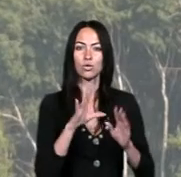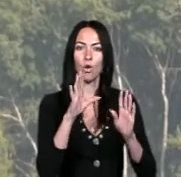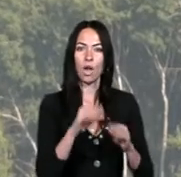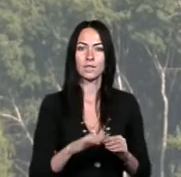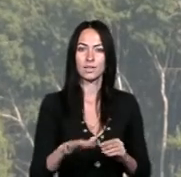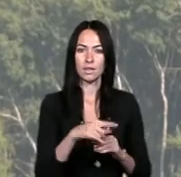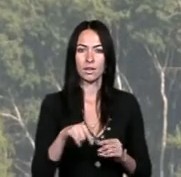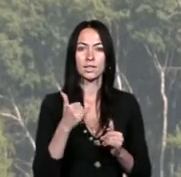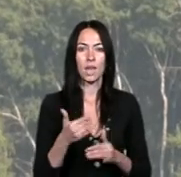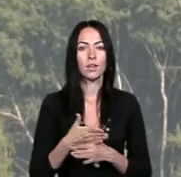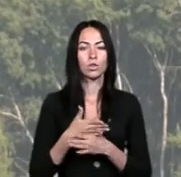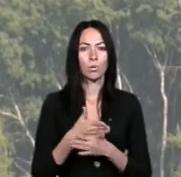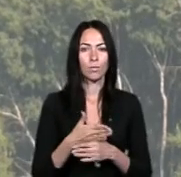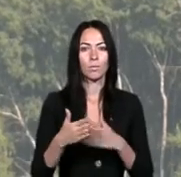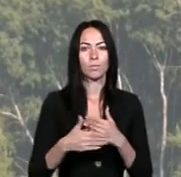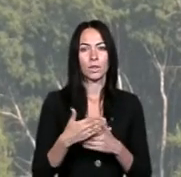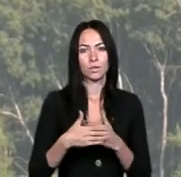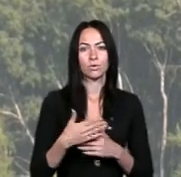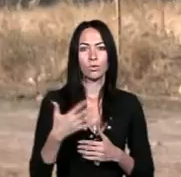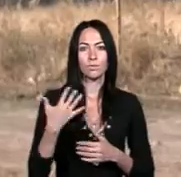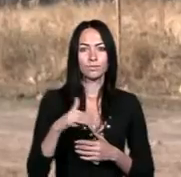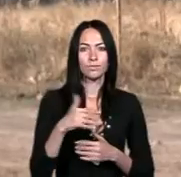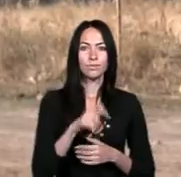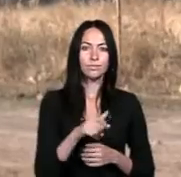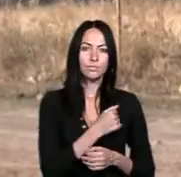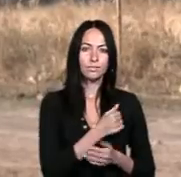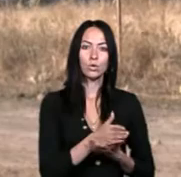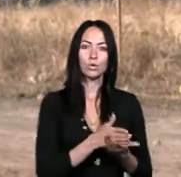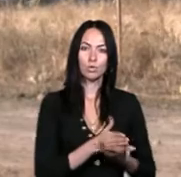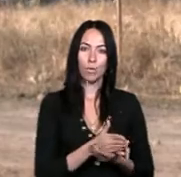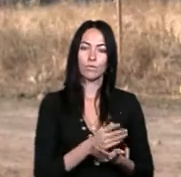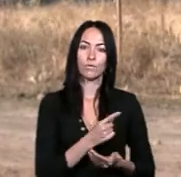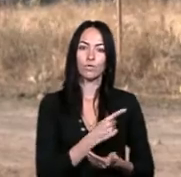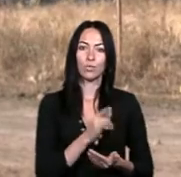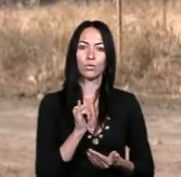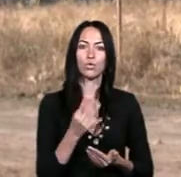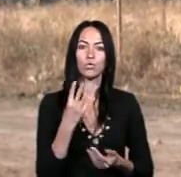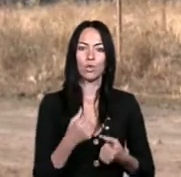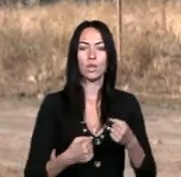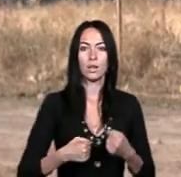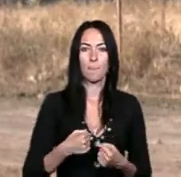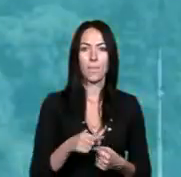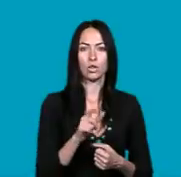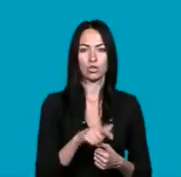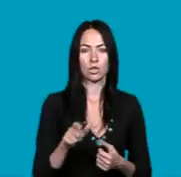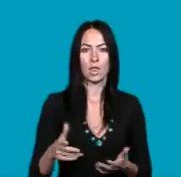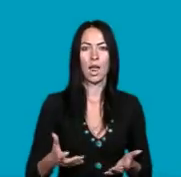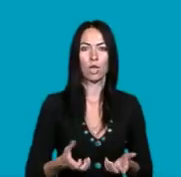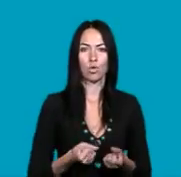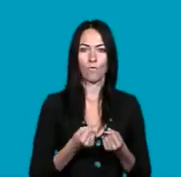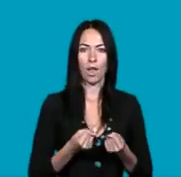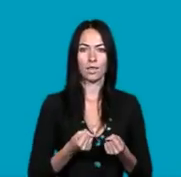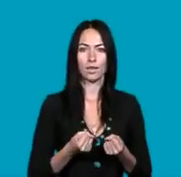осередки зараз допомагають близько півсотні військовослужбовців. Чергують і 4 машини рятувальників.